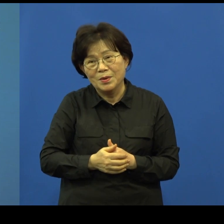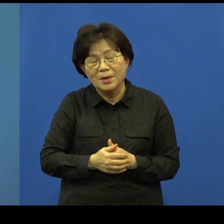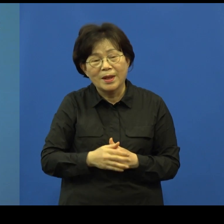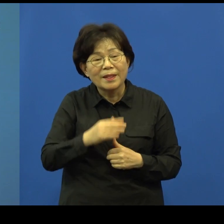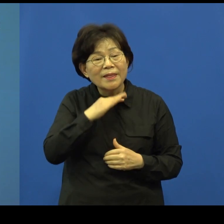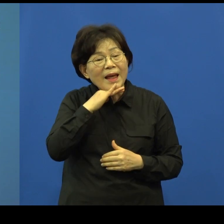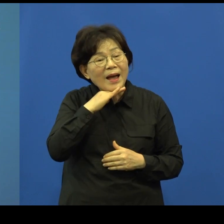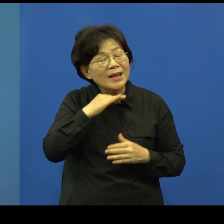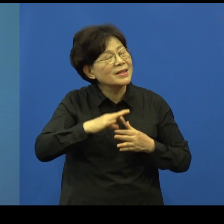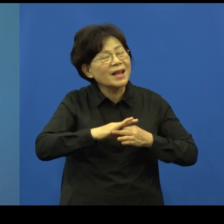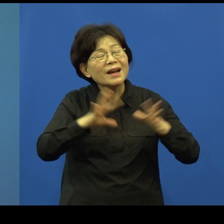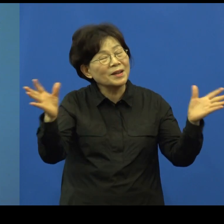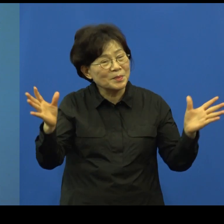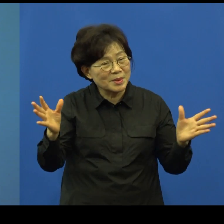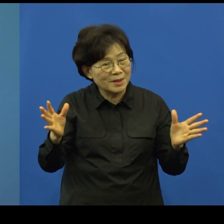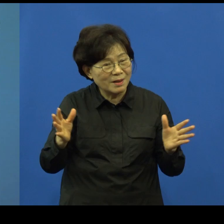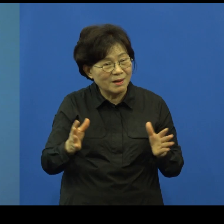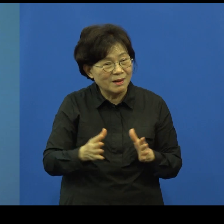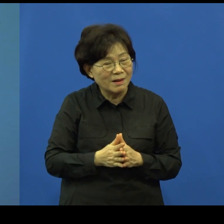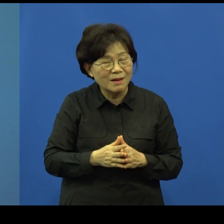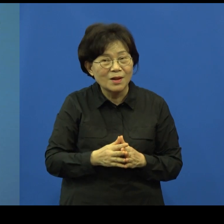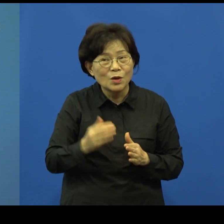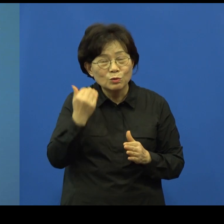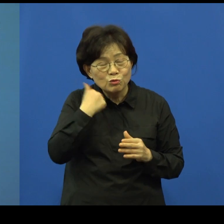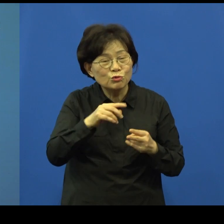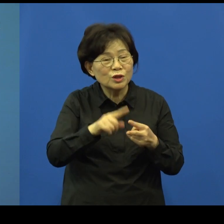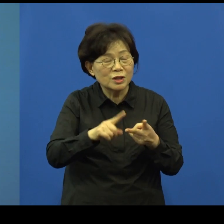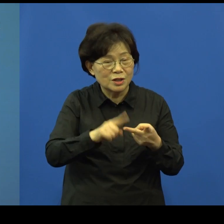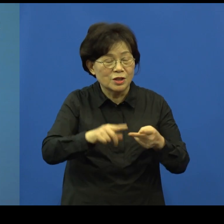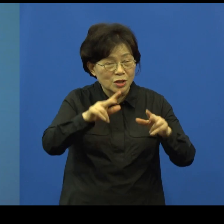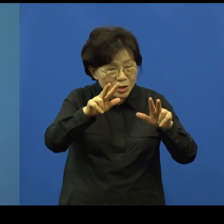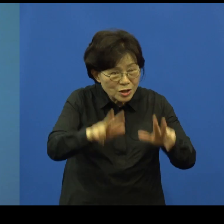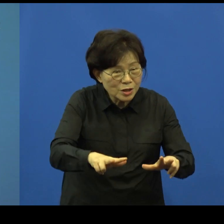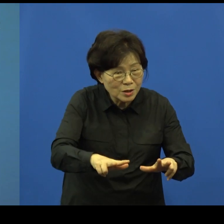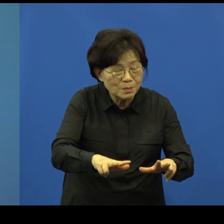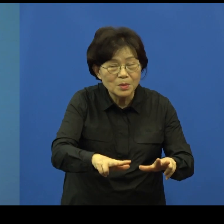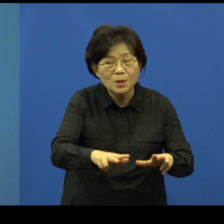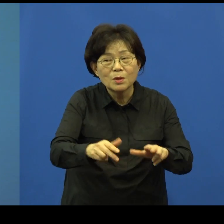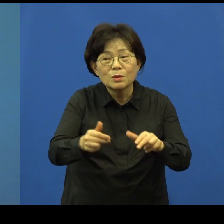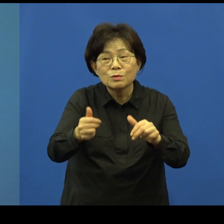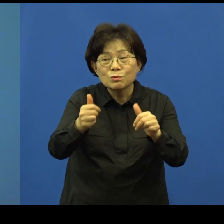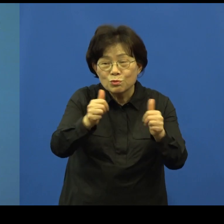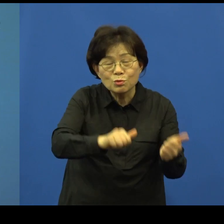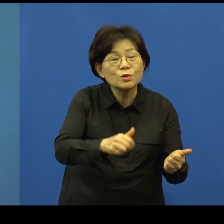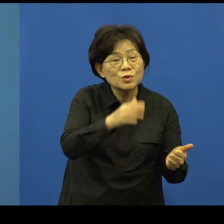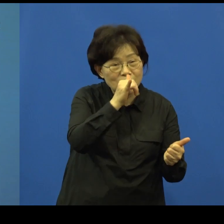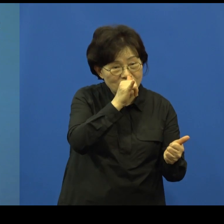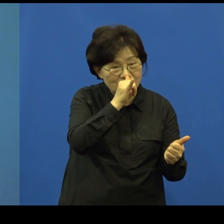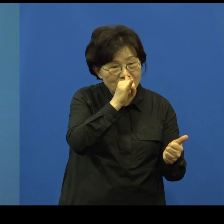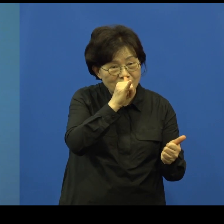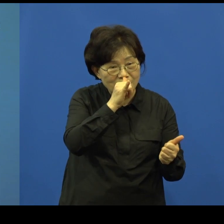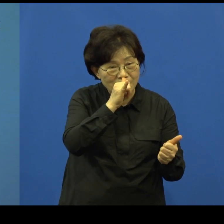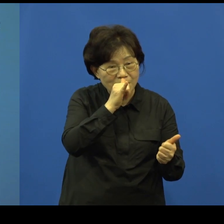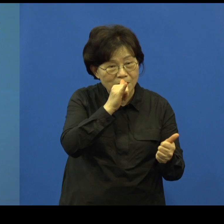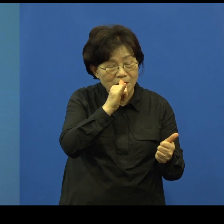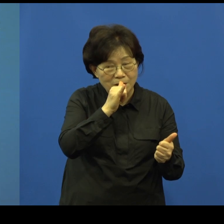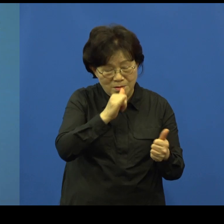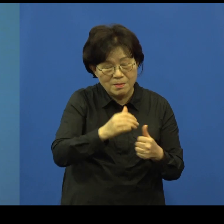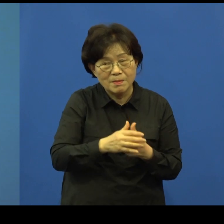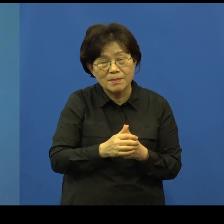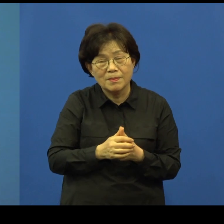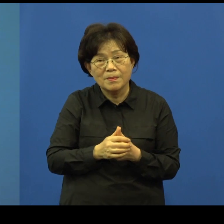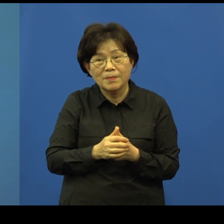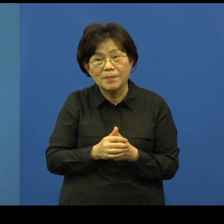살에 죽느냐가 상관없어요. 누구라도 지금 죽어도 그게 어색한 게 아니에요. 일어날 일이 일어난